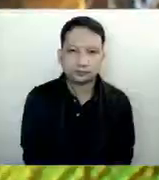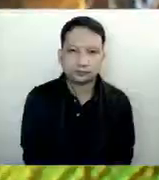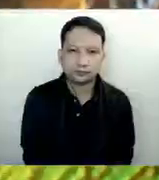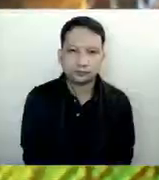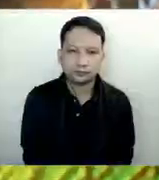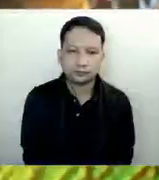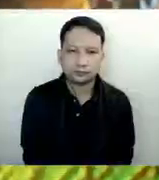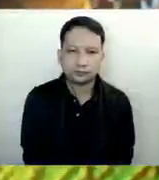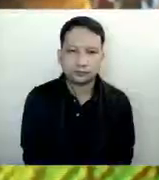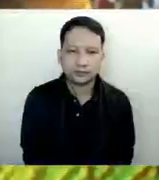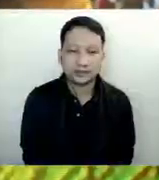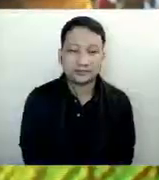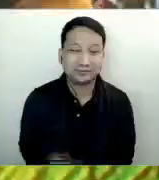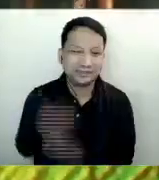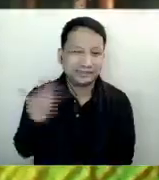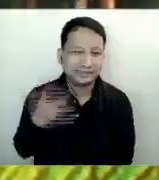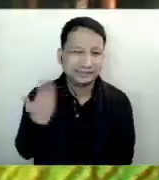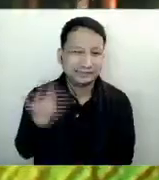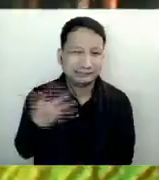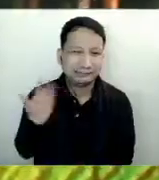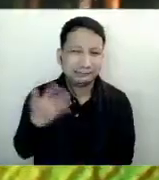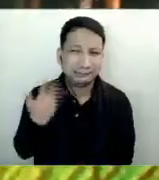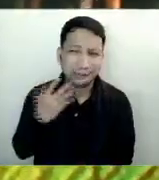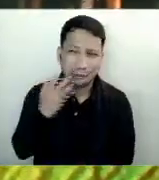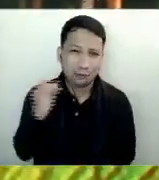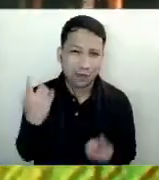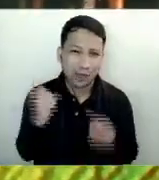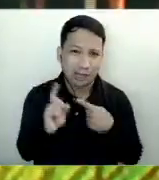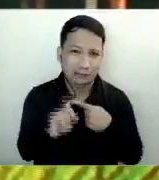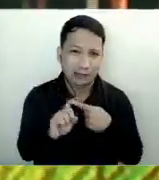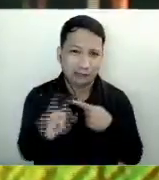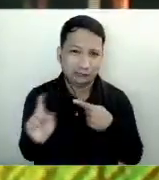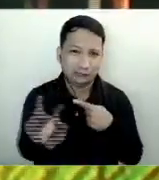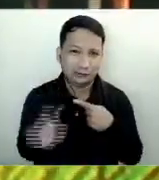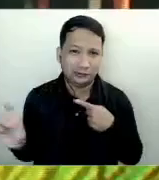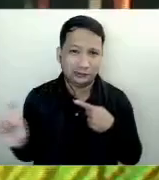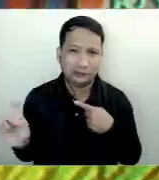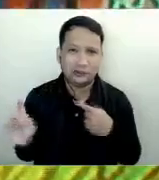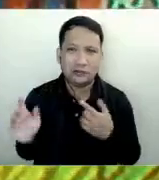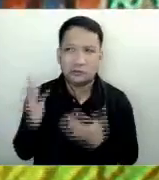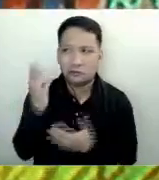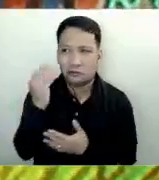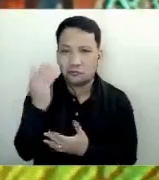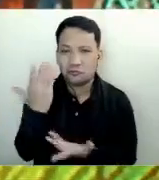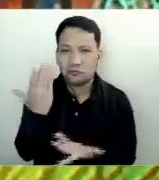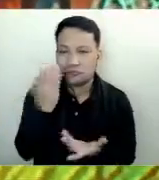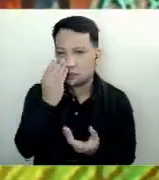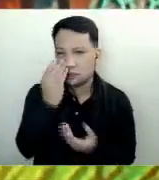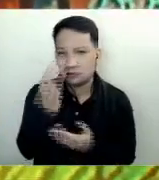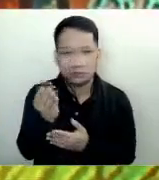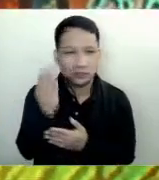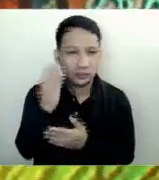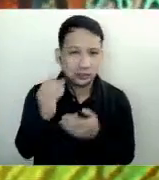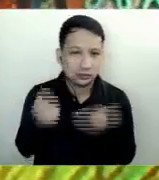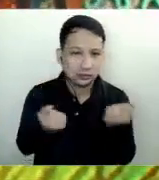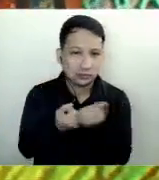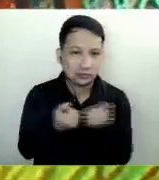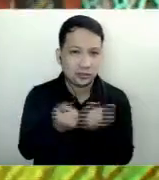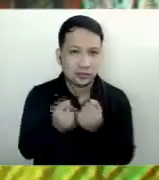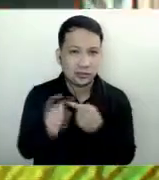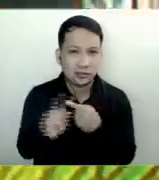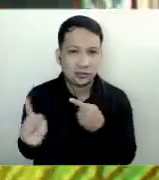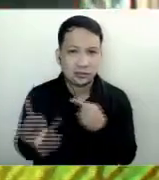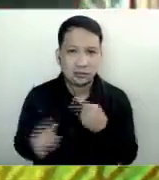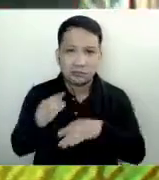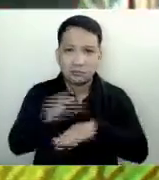Ang init na nga, wala pang kuryente. Yan ang naranasan sa ilang lugar dahil sa manipis na reserbang kuryente sa Luzon. Pero babala ng Energy